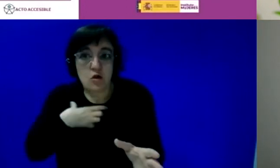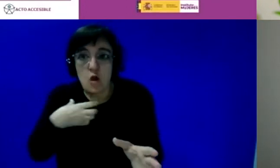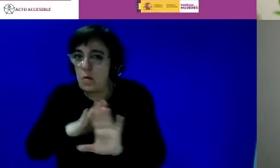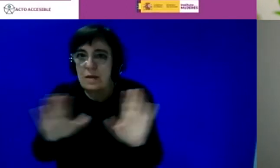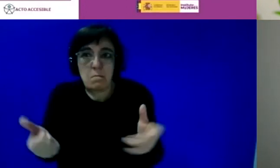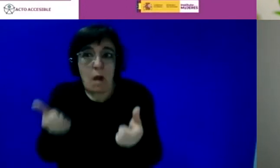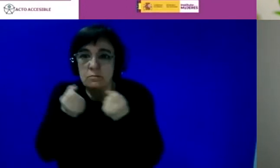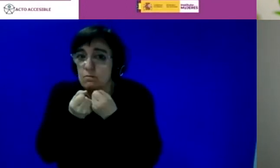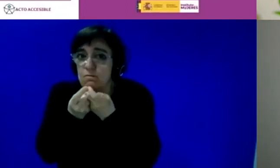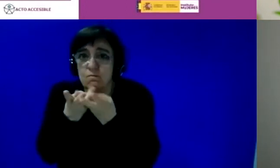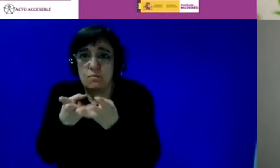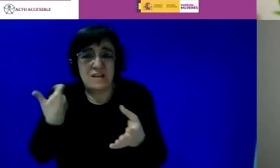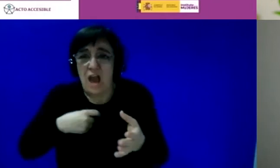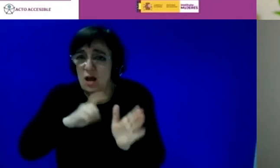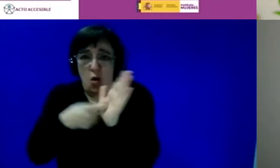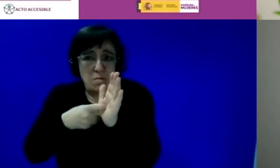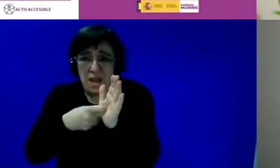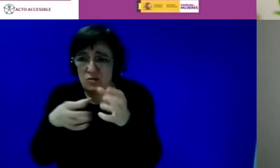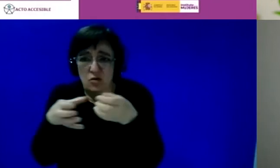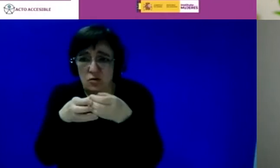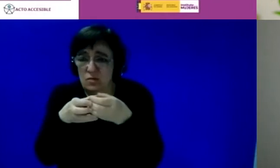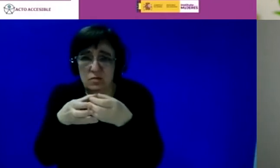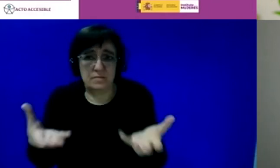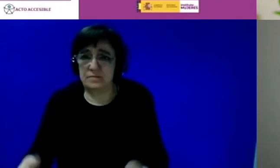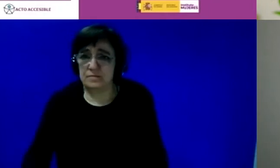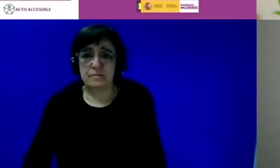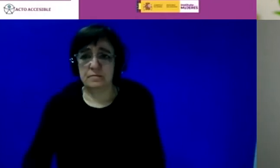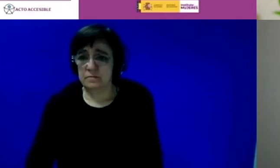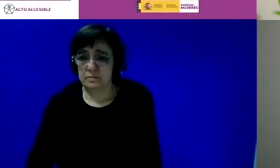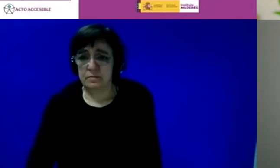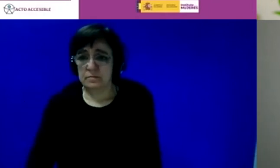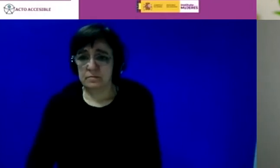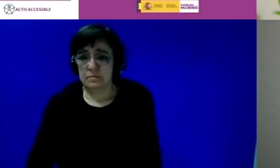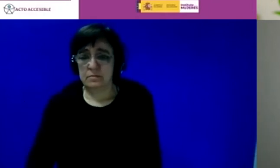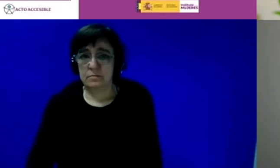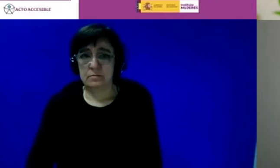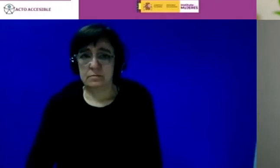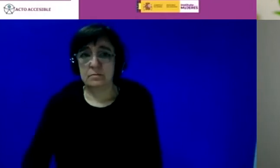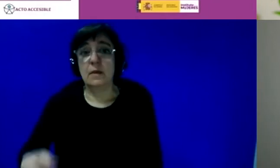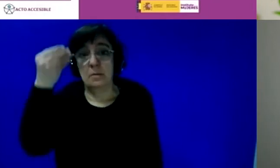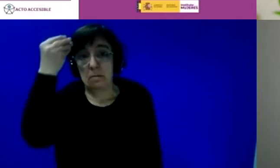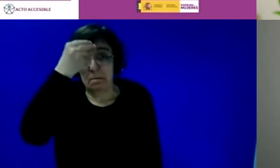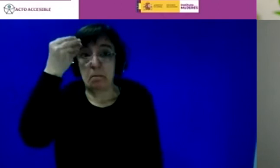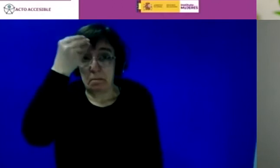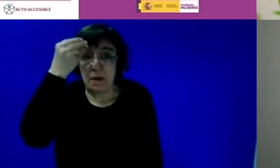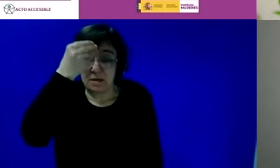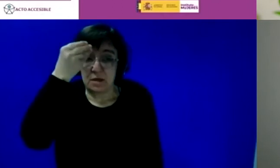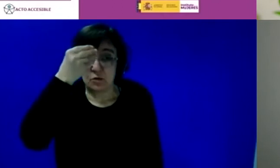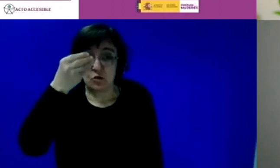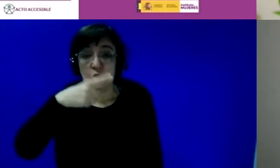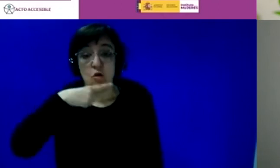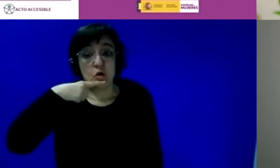заклади, дитячі заклади, Bearing in mind that Russian occupiers specifically